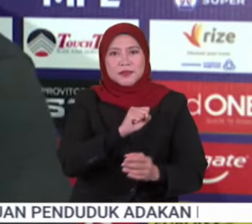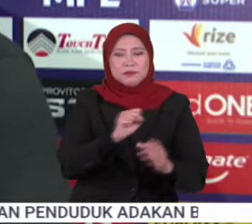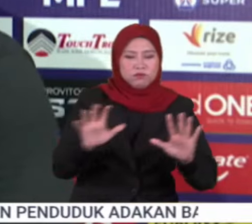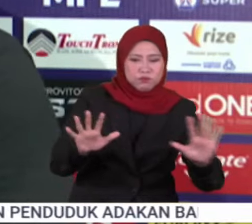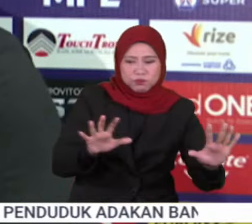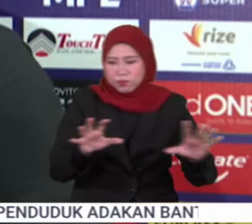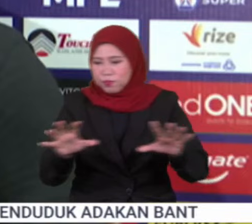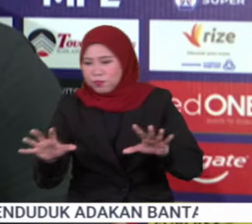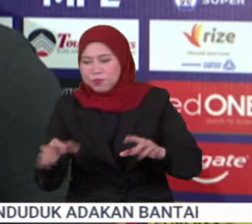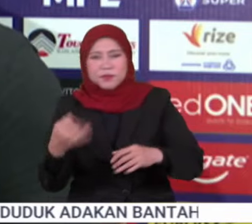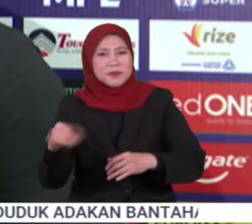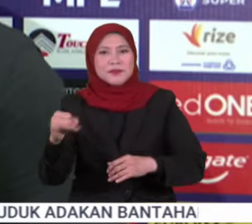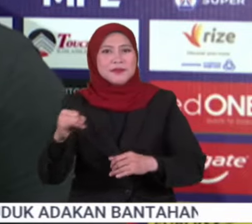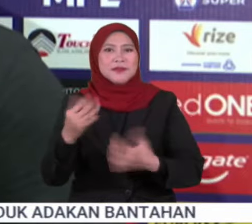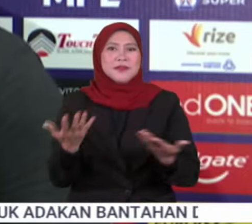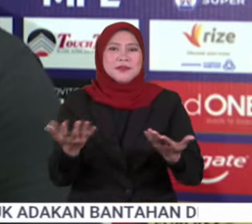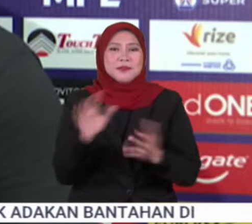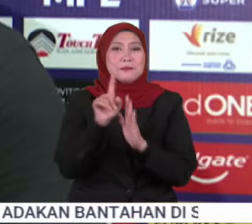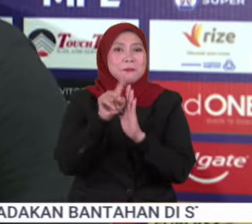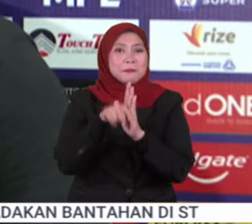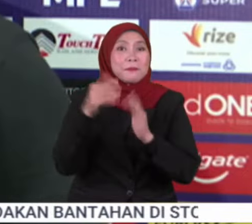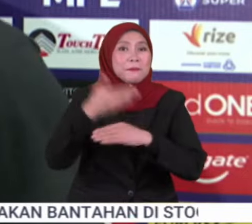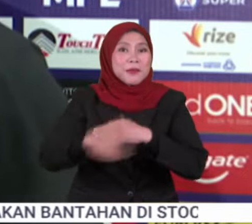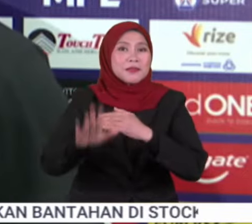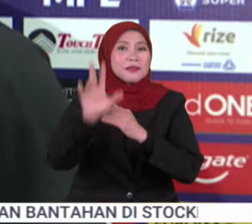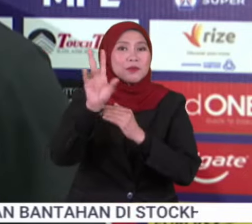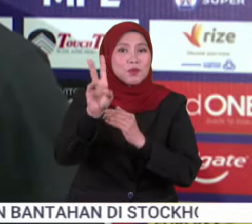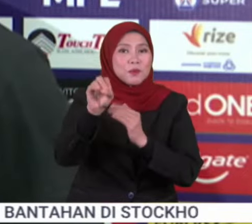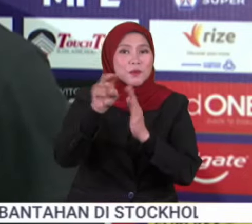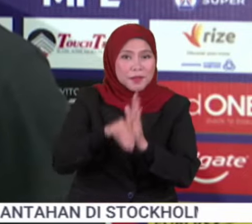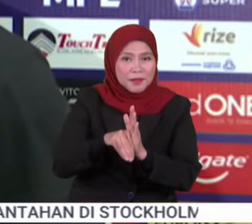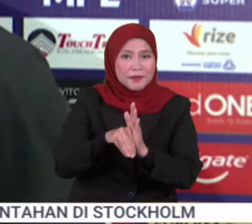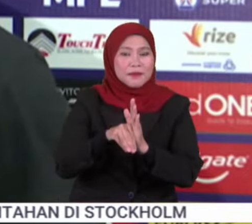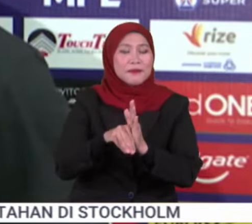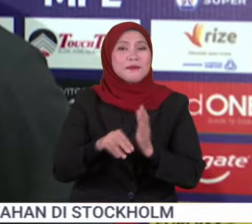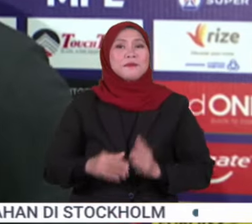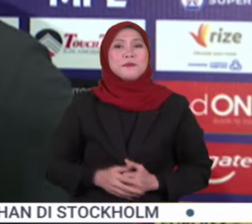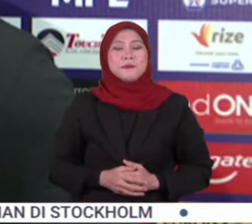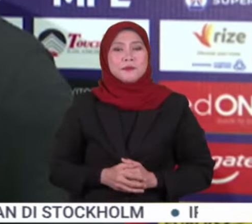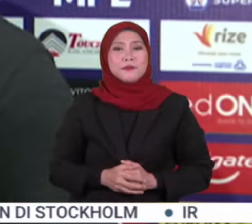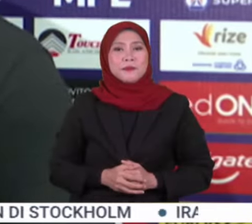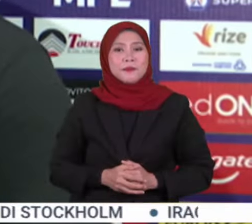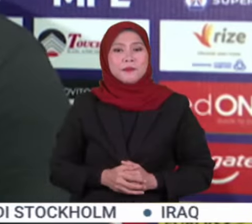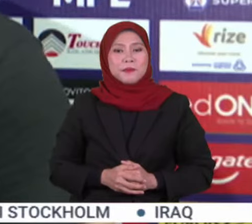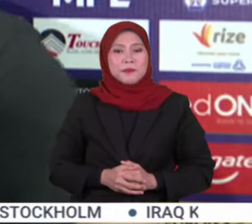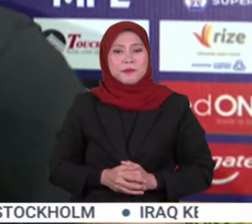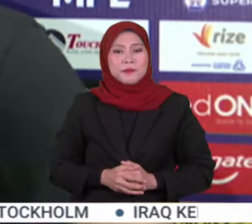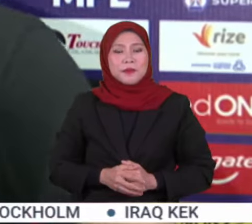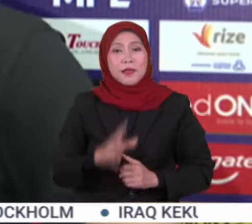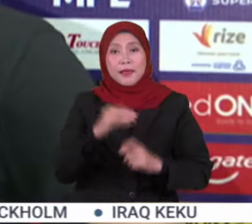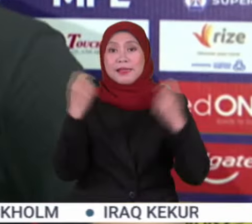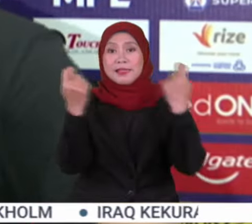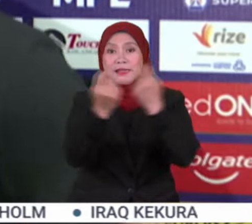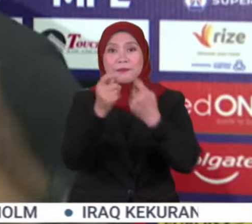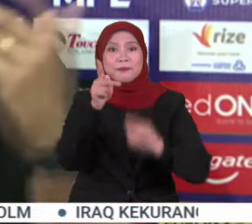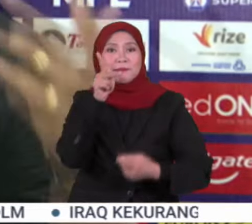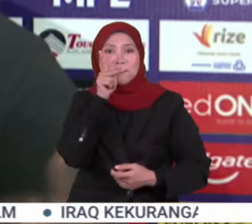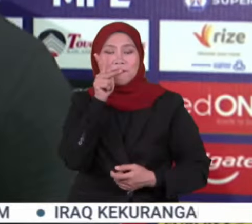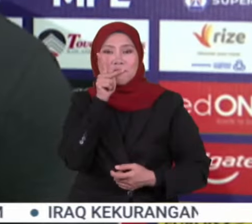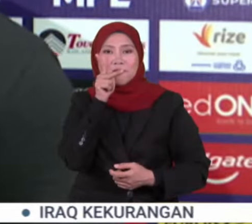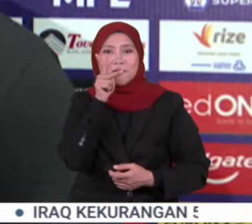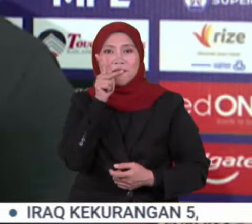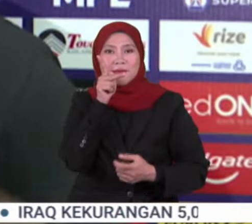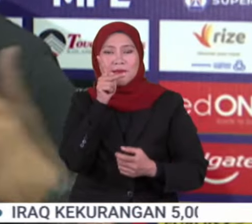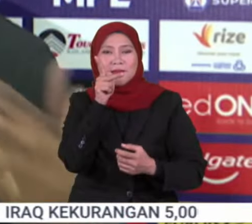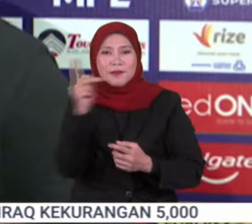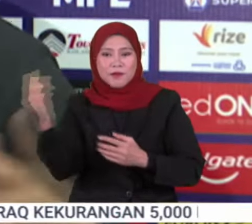lah selepas 70 minit. Dan ya, membuatkan pasukan Kedah dia